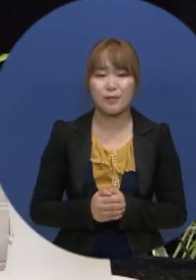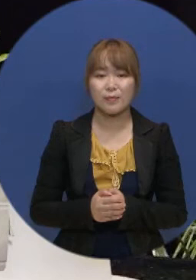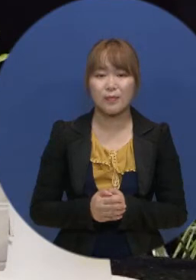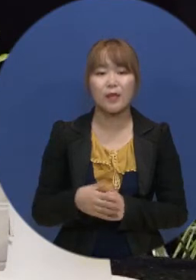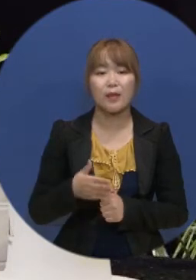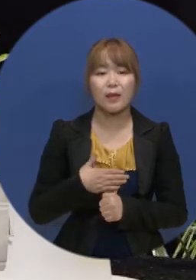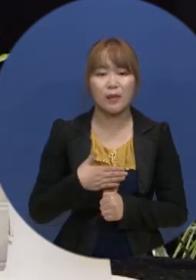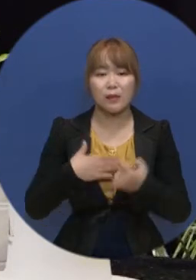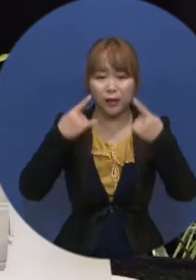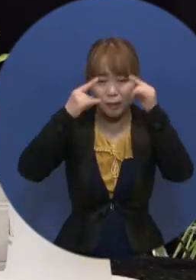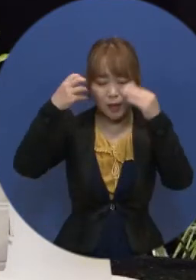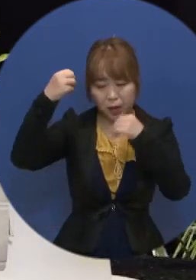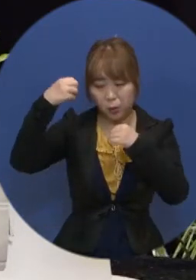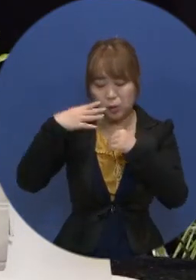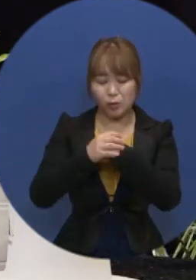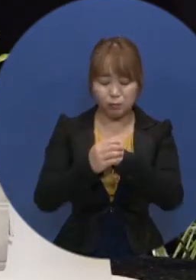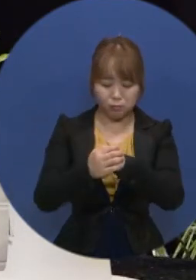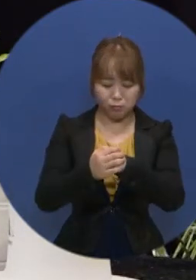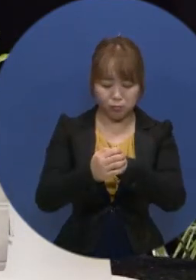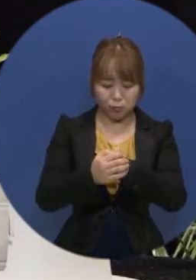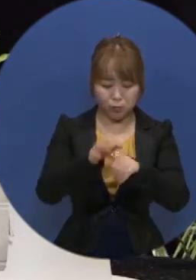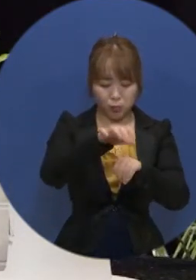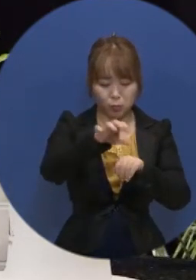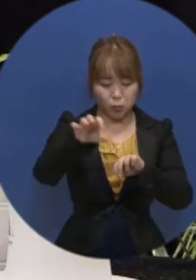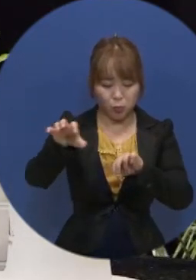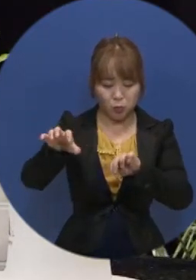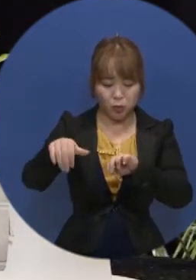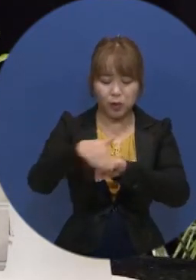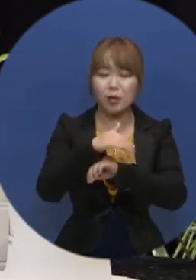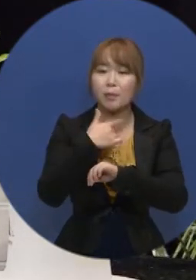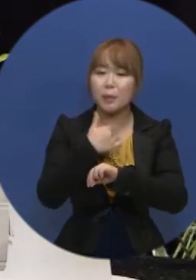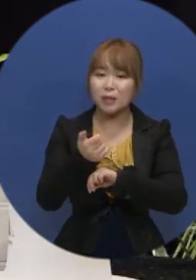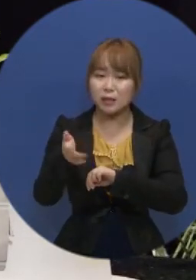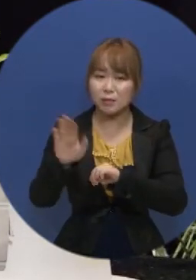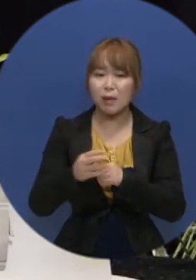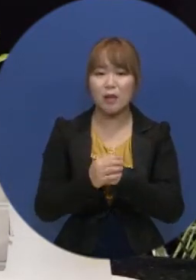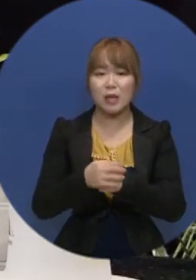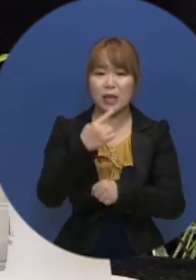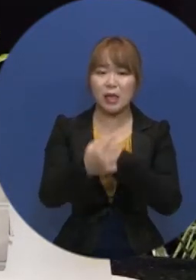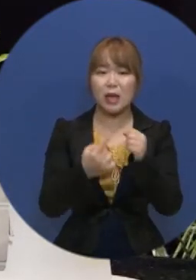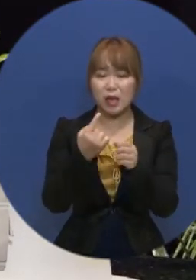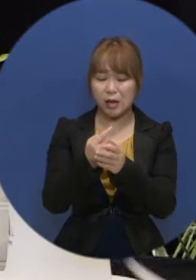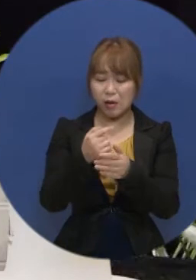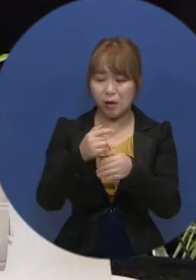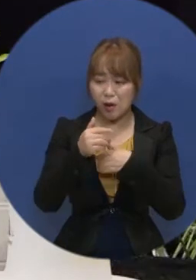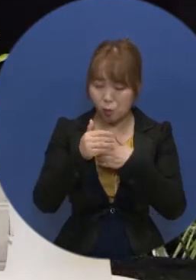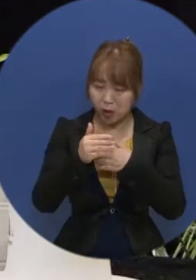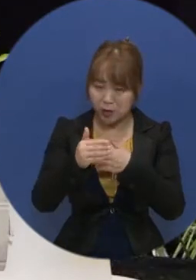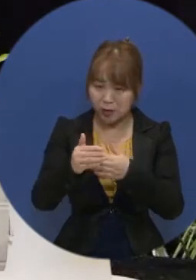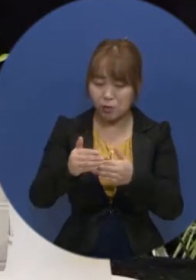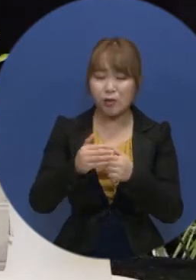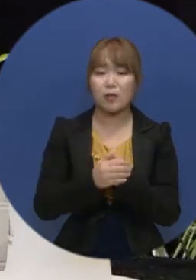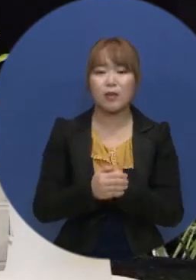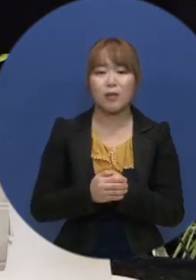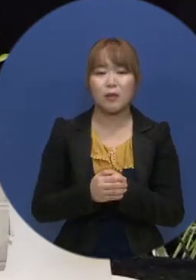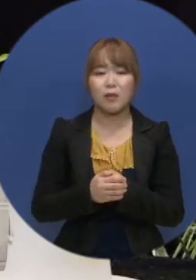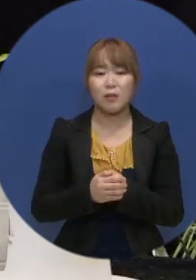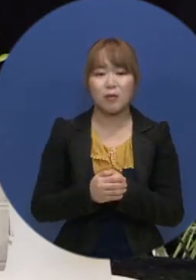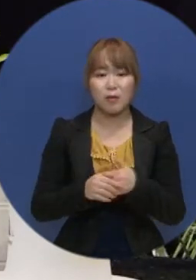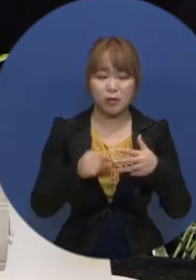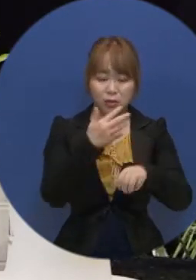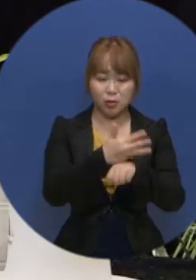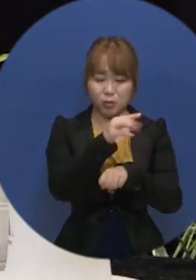제가 대학원은 뭐 여러 군데 이렇게 다녔지만 네네. 1년 과정 그